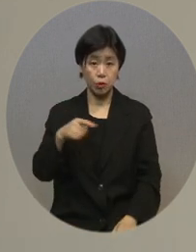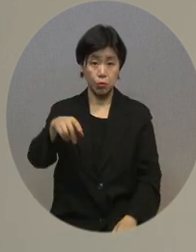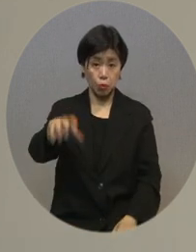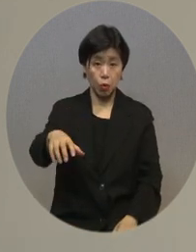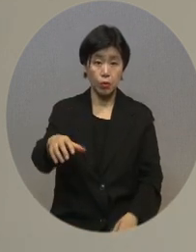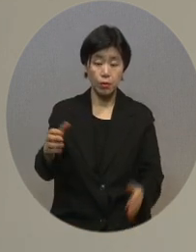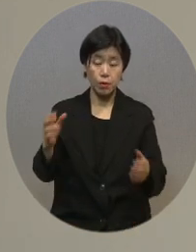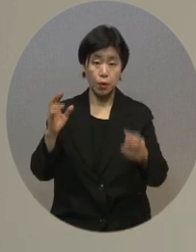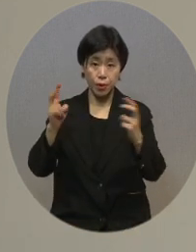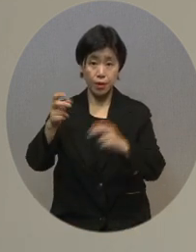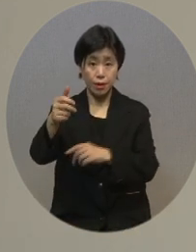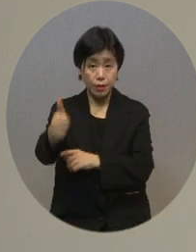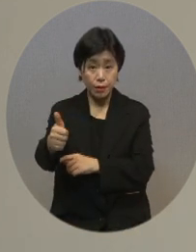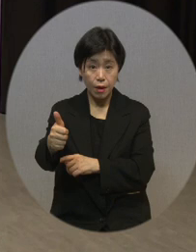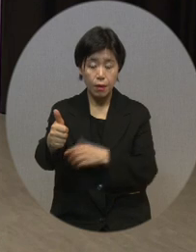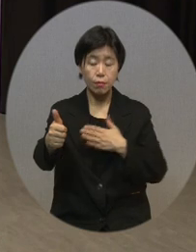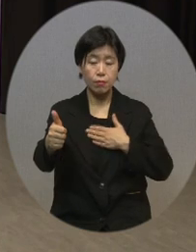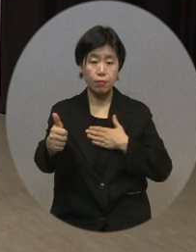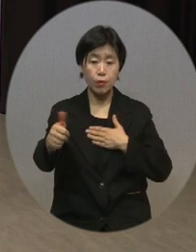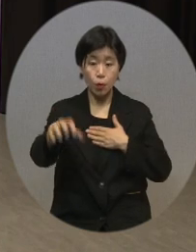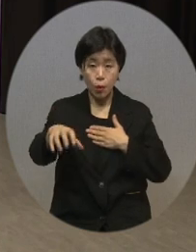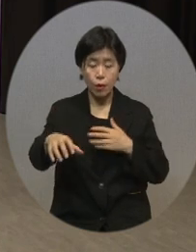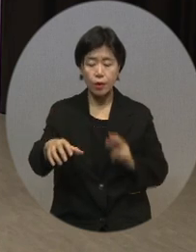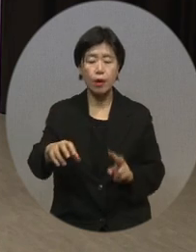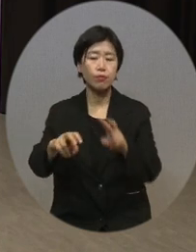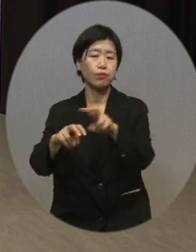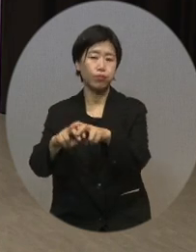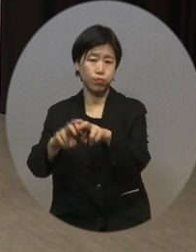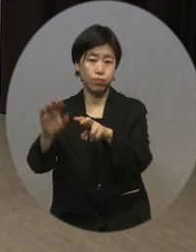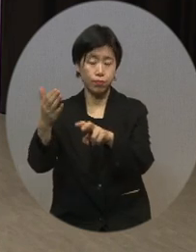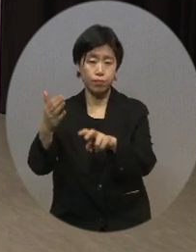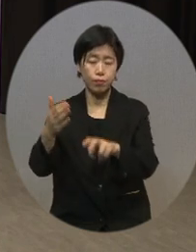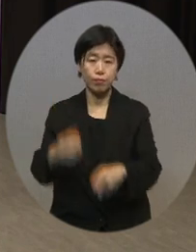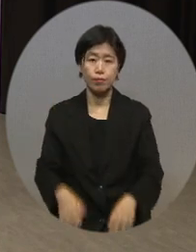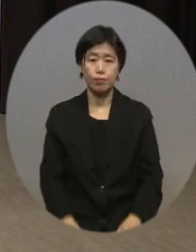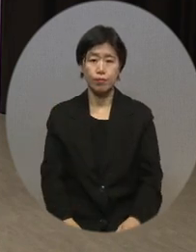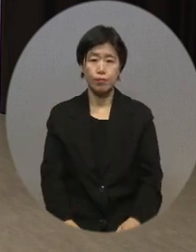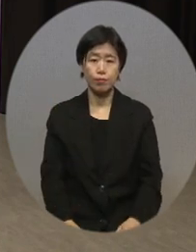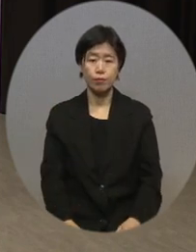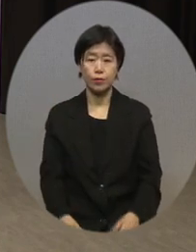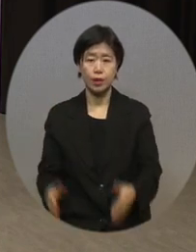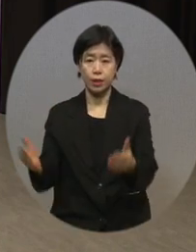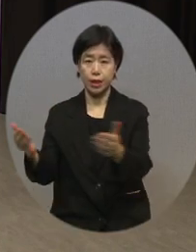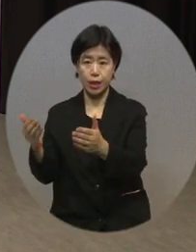사장으로 근무를 했었습니다. 그거를 마치고